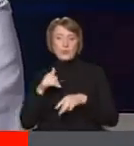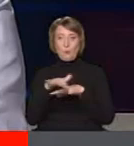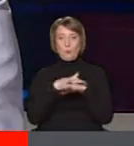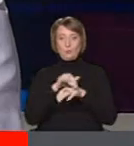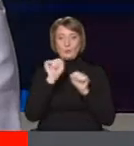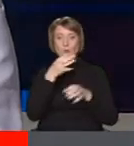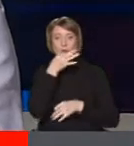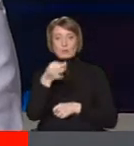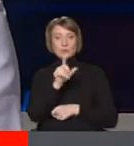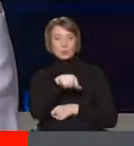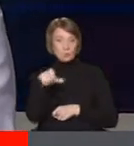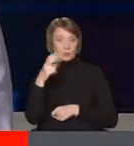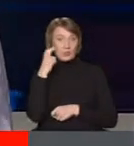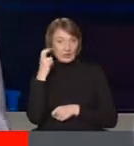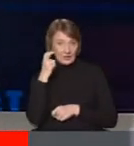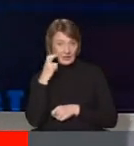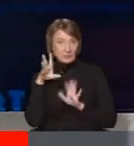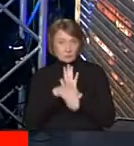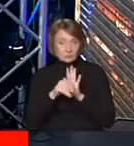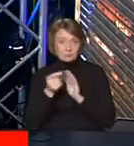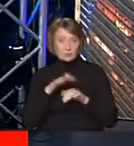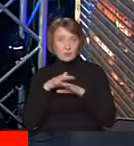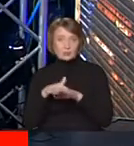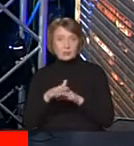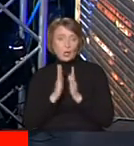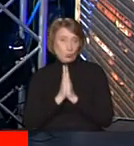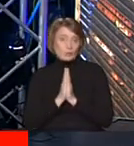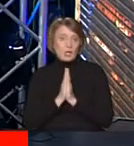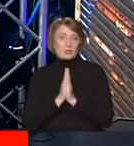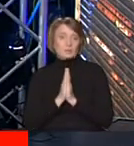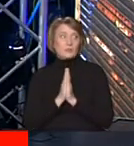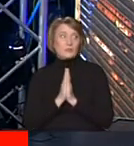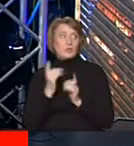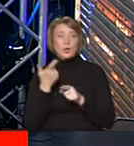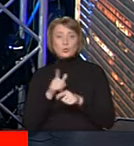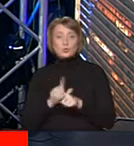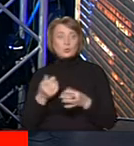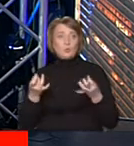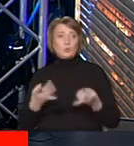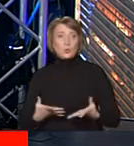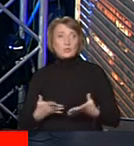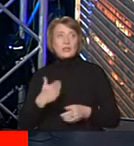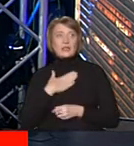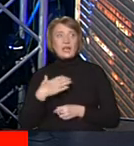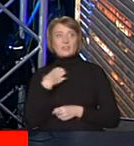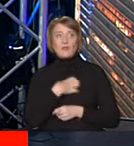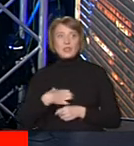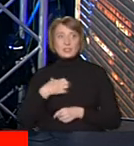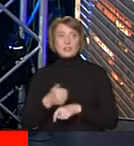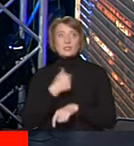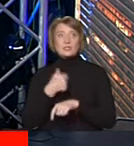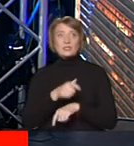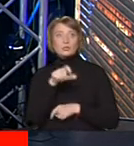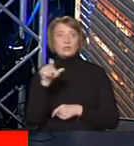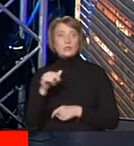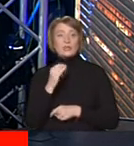сказати. Кияни, люди добрі. Кияни, безперечно. Я кажу, люди добрі, будь ласка, дуже все просто. Наша можливість основна, оце наші чорнобілі